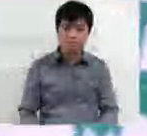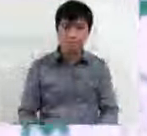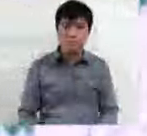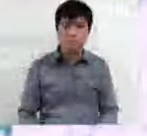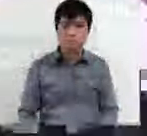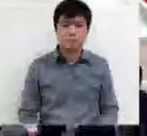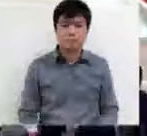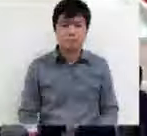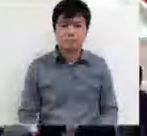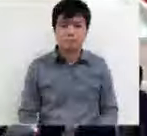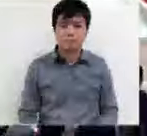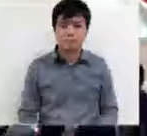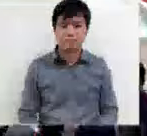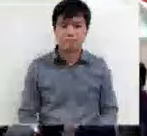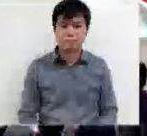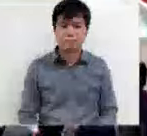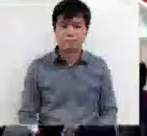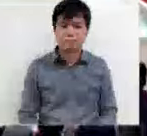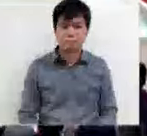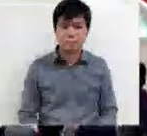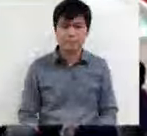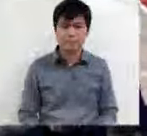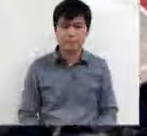for the championship for the Green Archers.